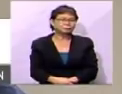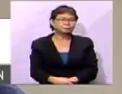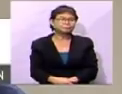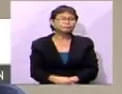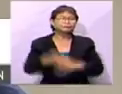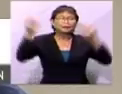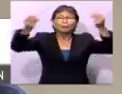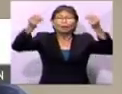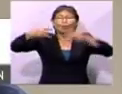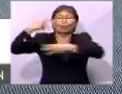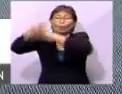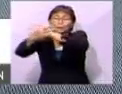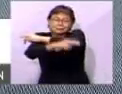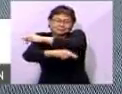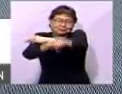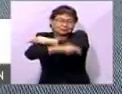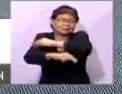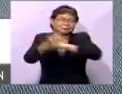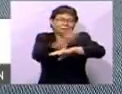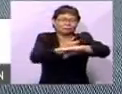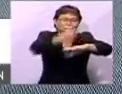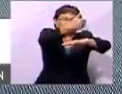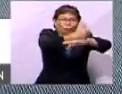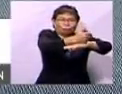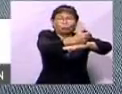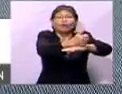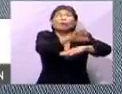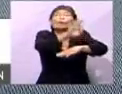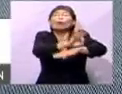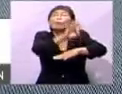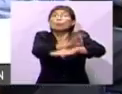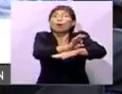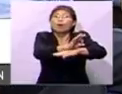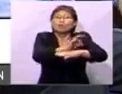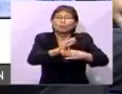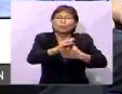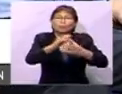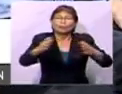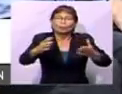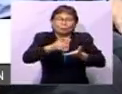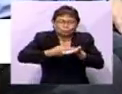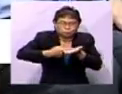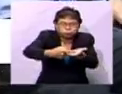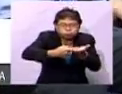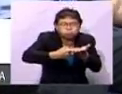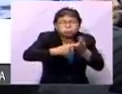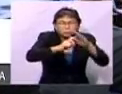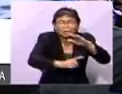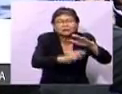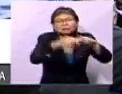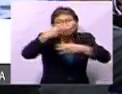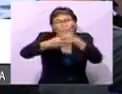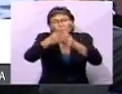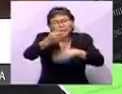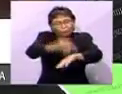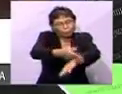Menerusinya, Majlis Warisan Negeri ditubuhkan berfungsi merumuskan dasar mengenai warisan, penambahbaikan kepada garis panduan